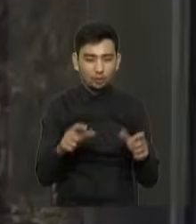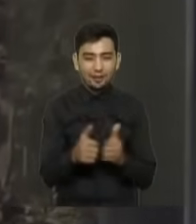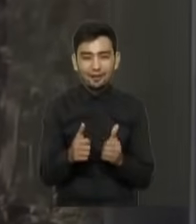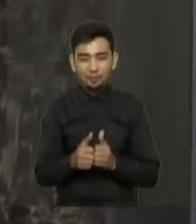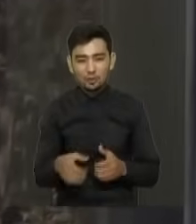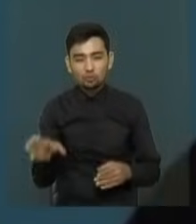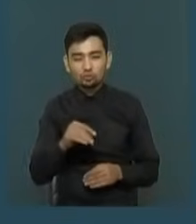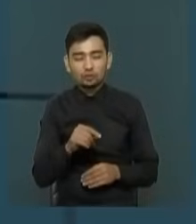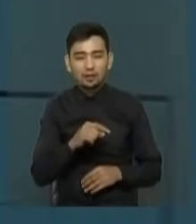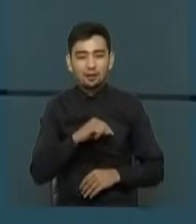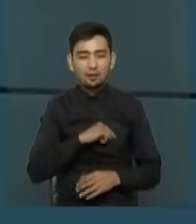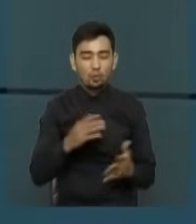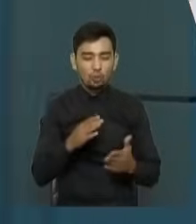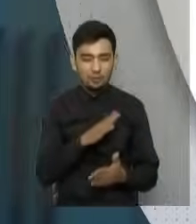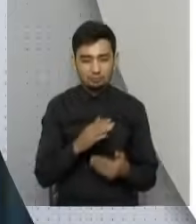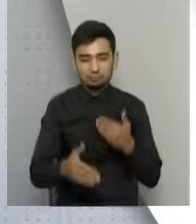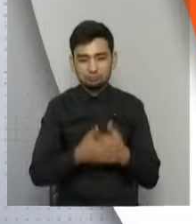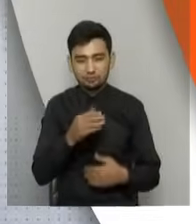и накажут ли кондуктора?